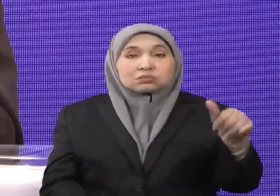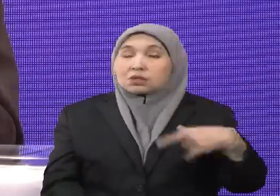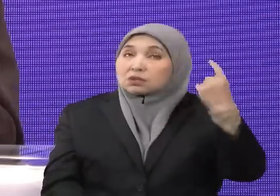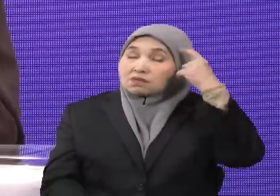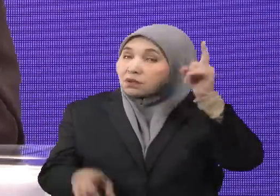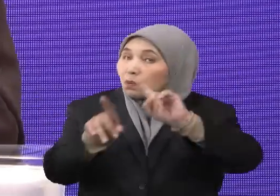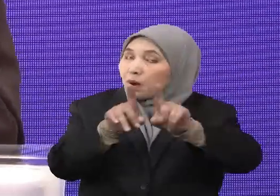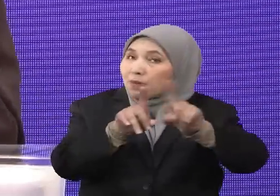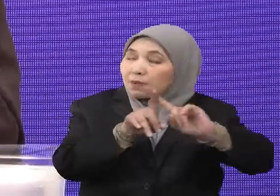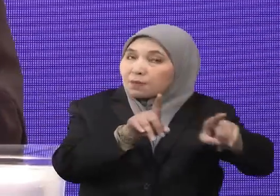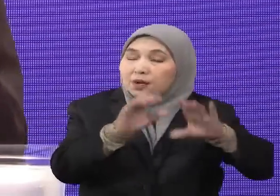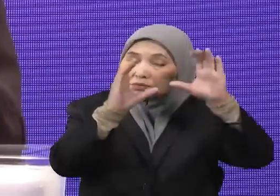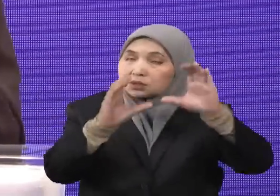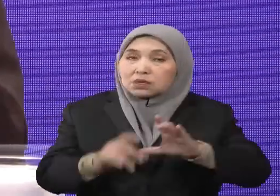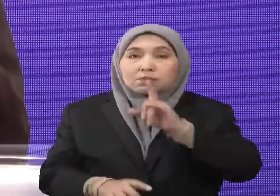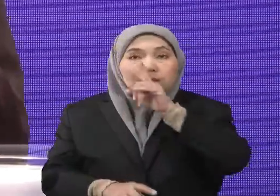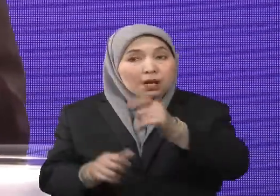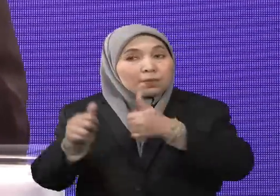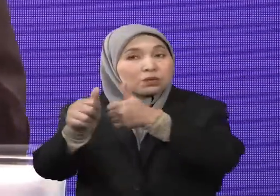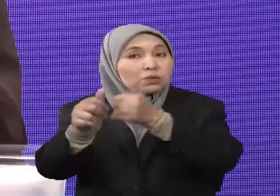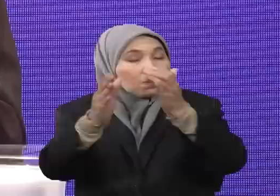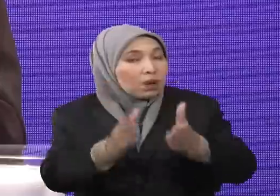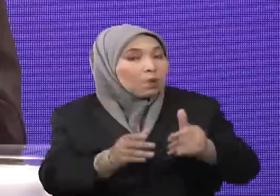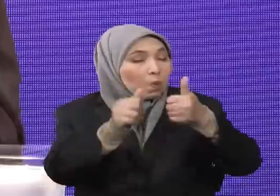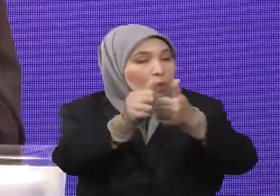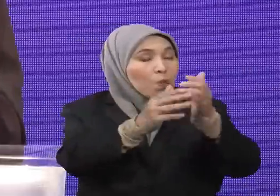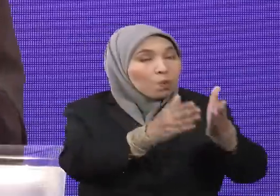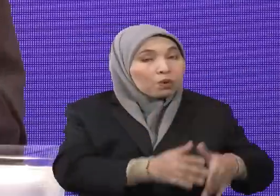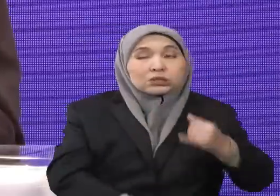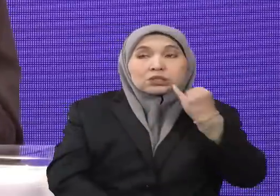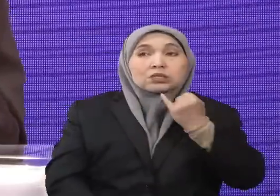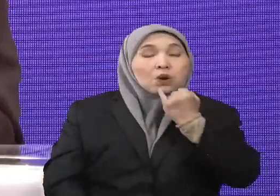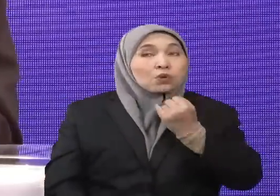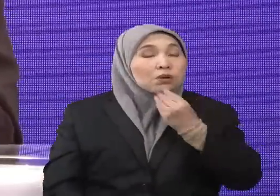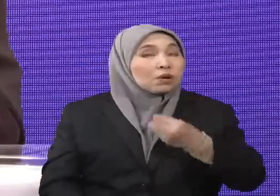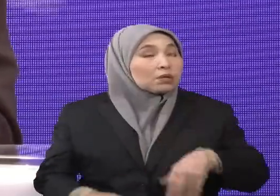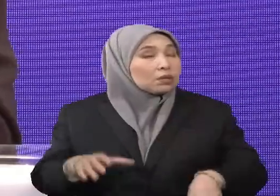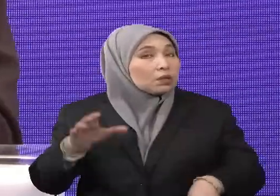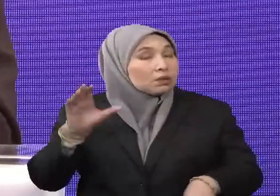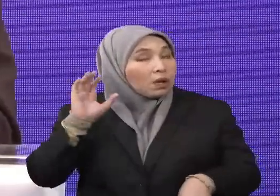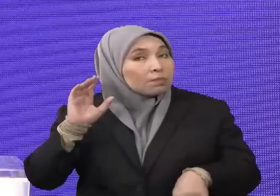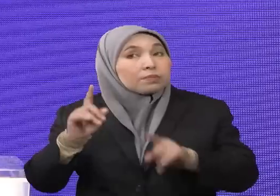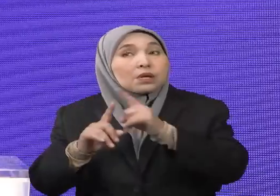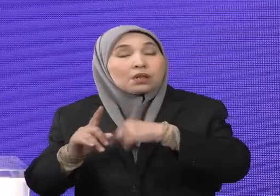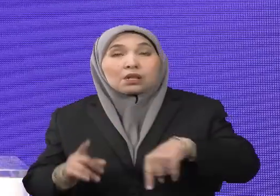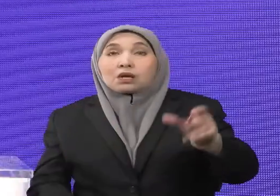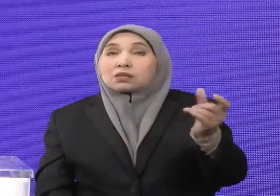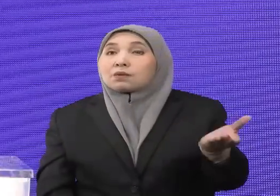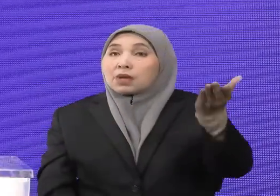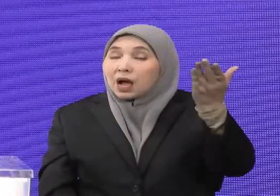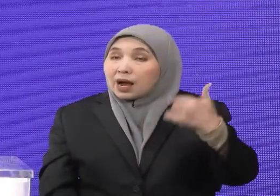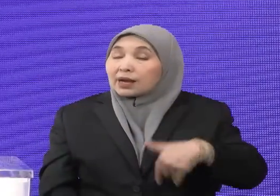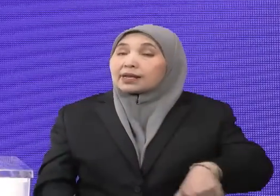untuk memastikan pengikut-pengikut mereka orang Yahudi Madinah yang memang tertunggu Bila Nabi akan datangnya